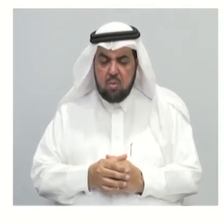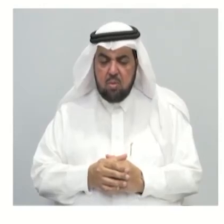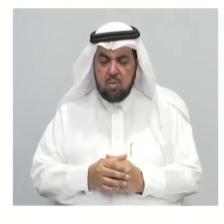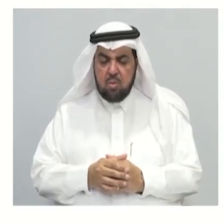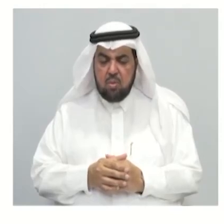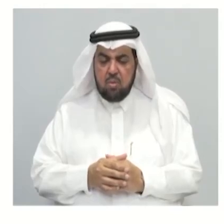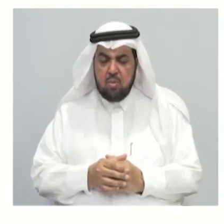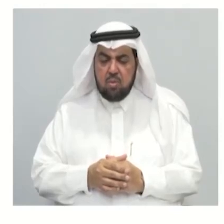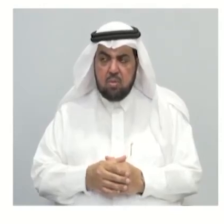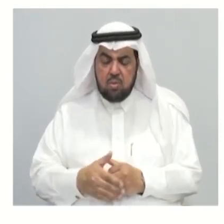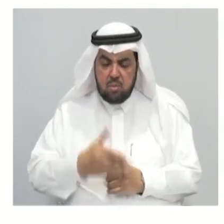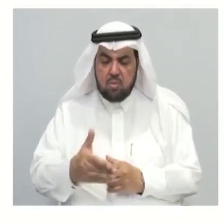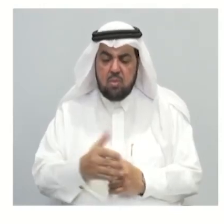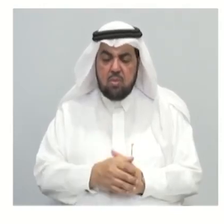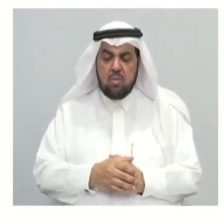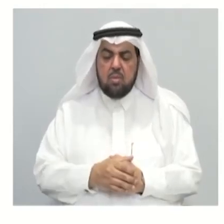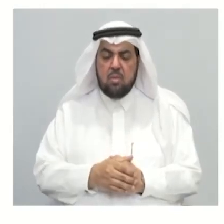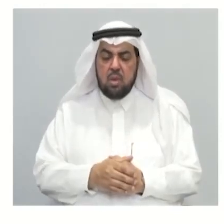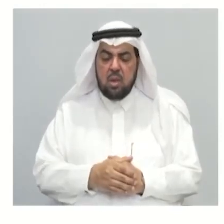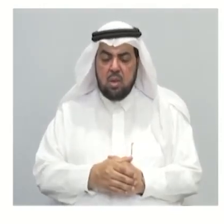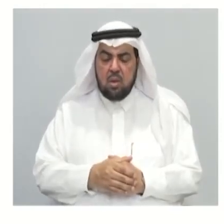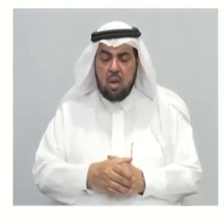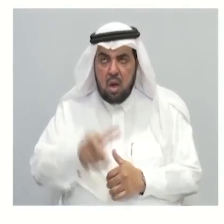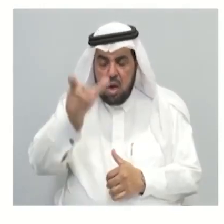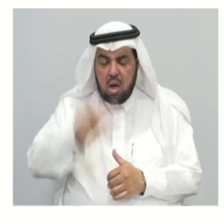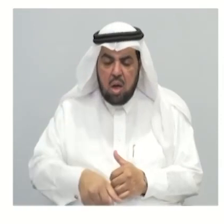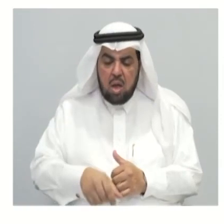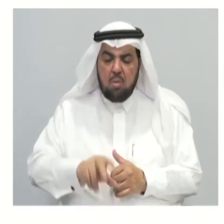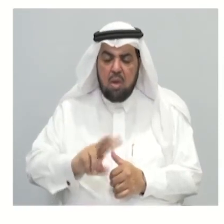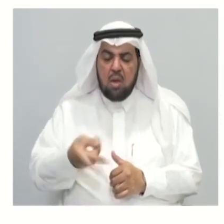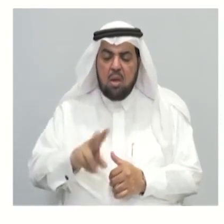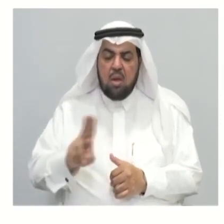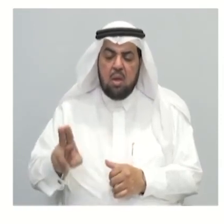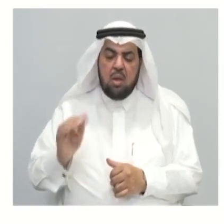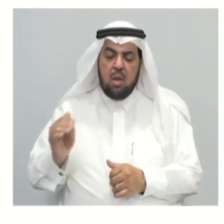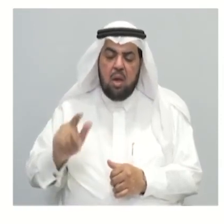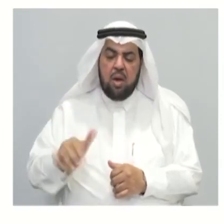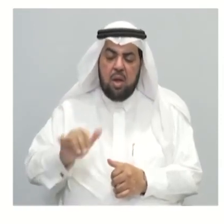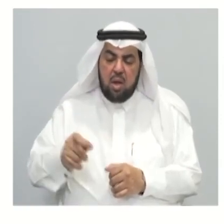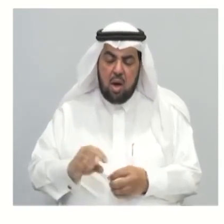الاسود ثم من قائمه تحرير الالوان